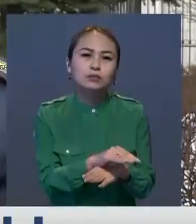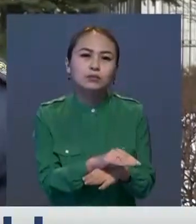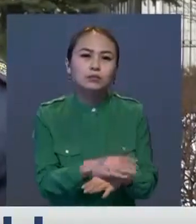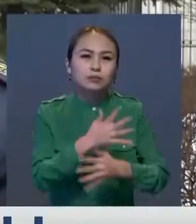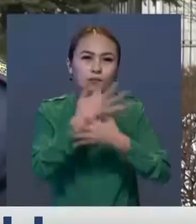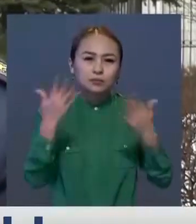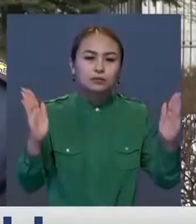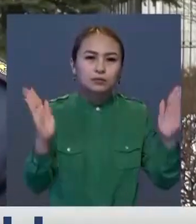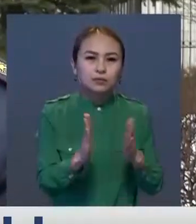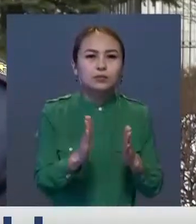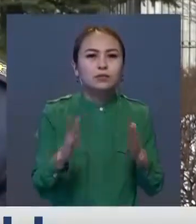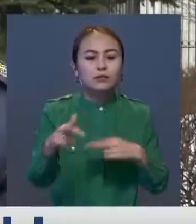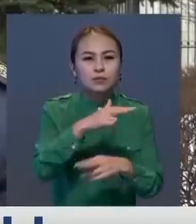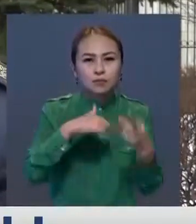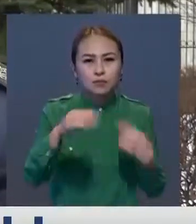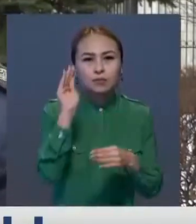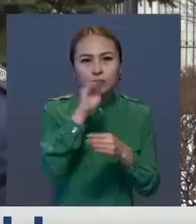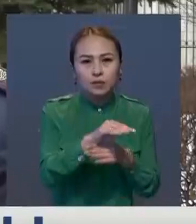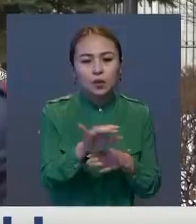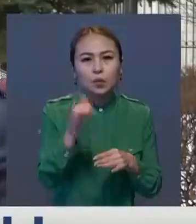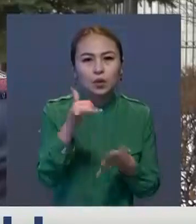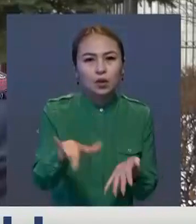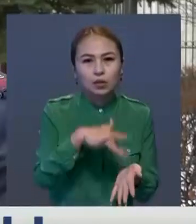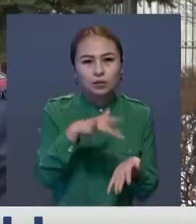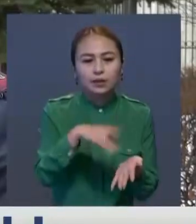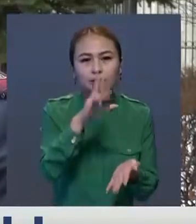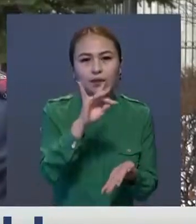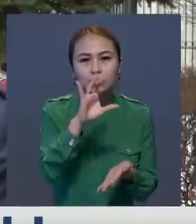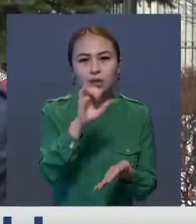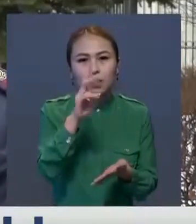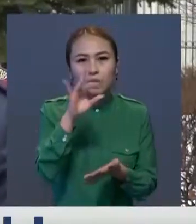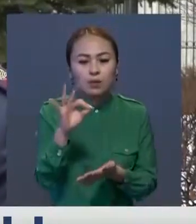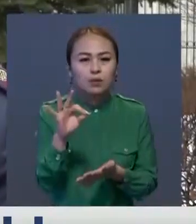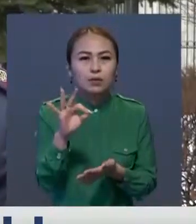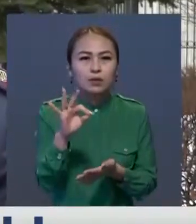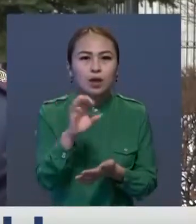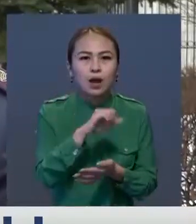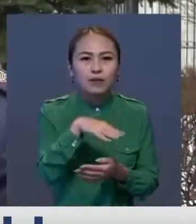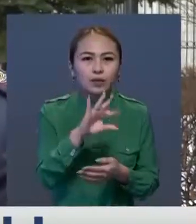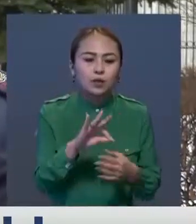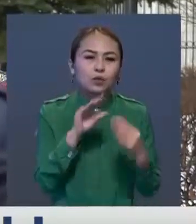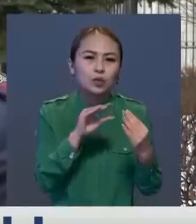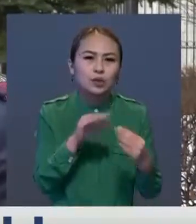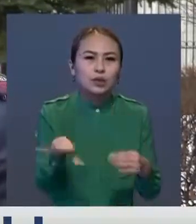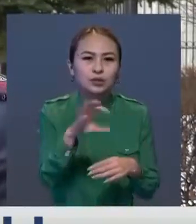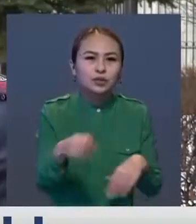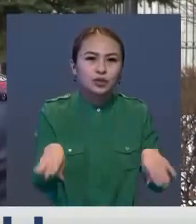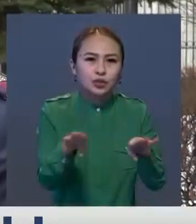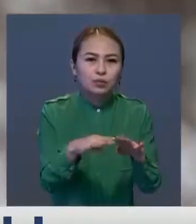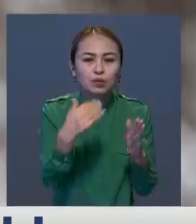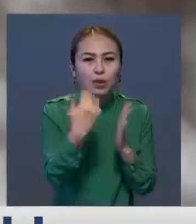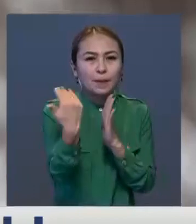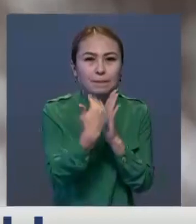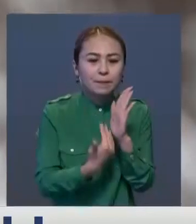үлкен шаған Переметный, сосын Орал қаласы Кирсан елді мекен арасындағы автожолдар жабық. Бұл бағыттағы